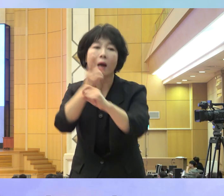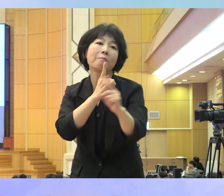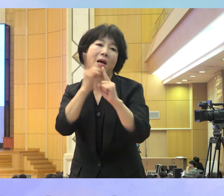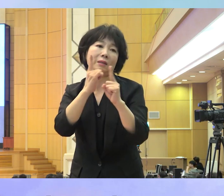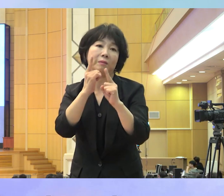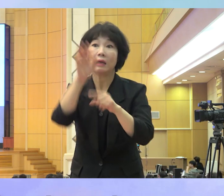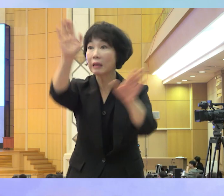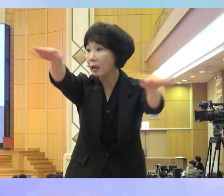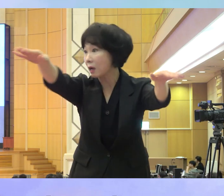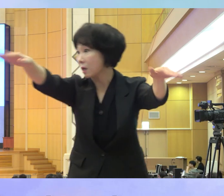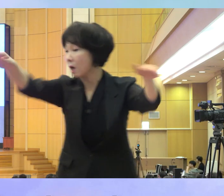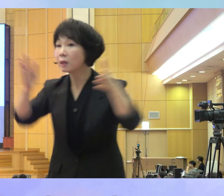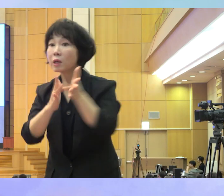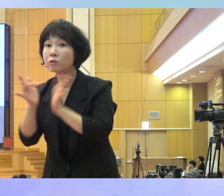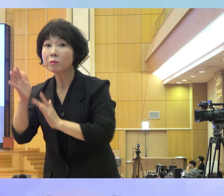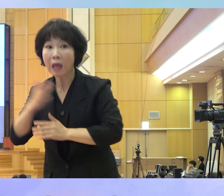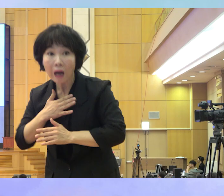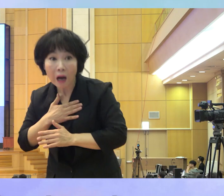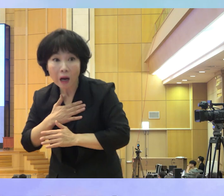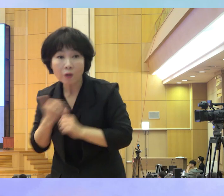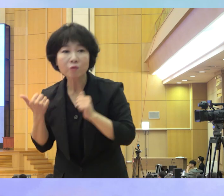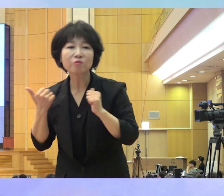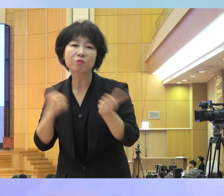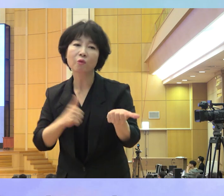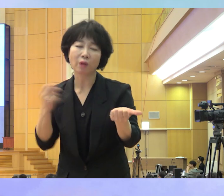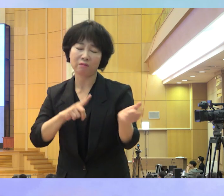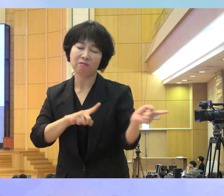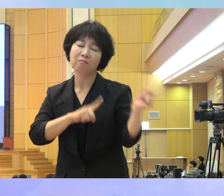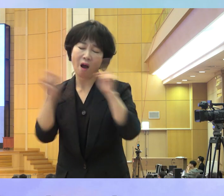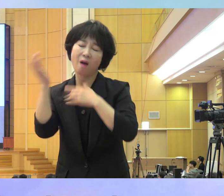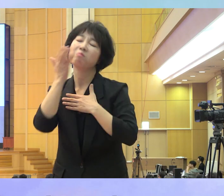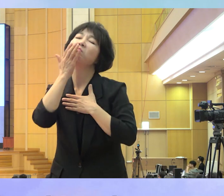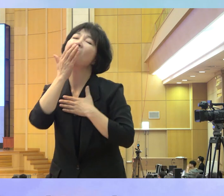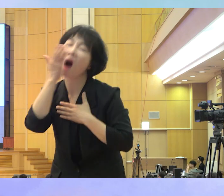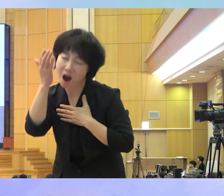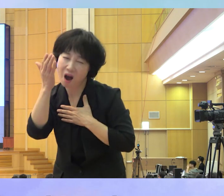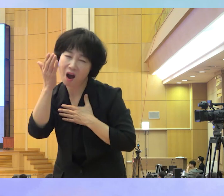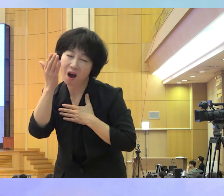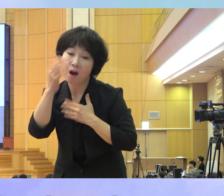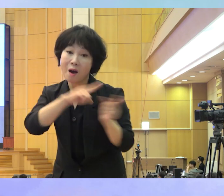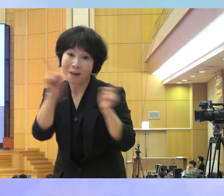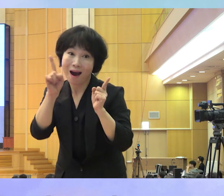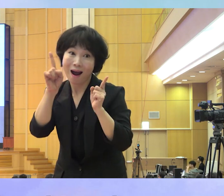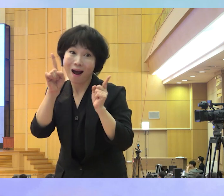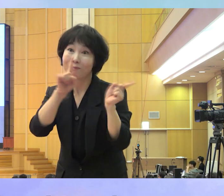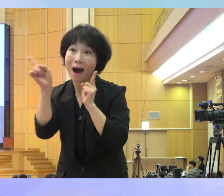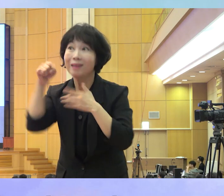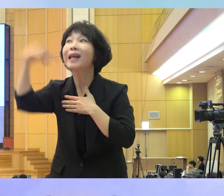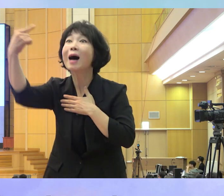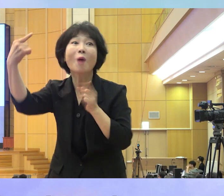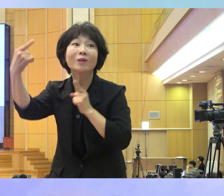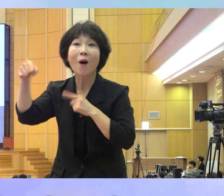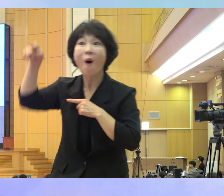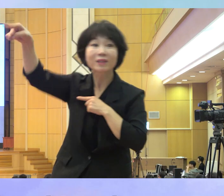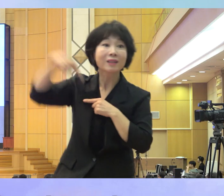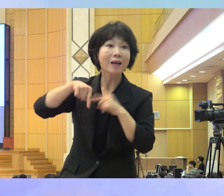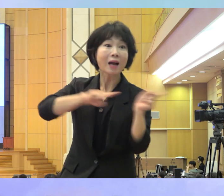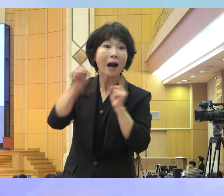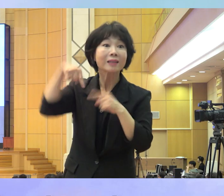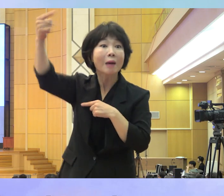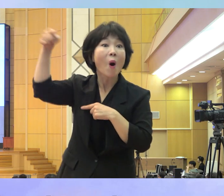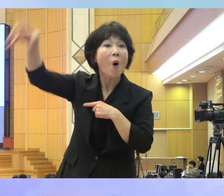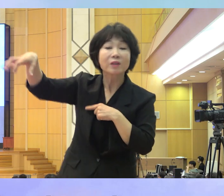내가 죽었다가 살아나리라. 그리고 죽었다가 살아나면 제일 먼저 부활한 다음에 갈릴리로 가리라.